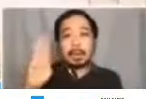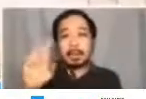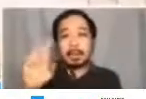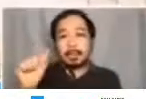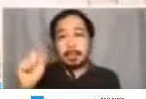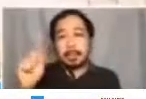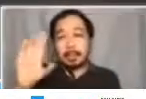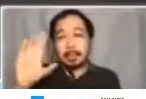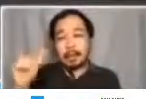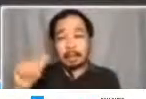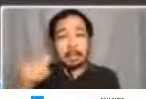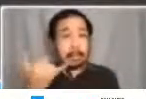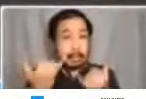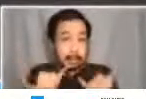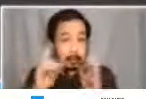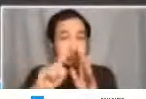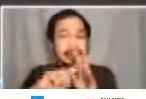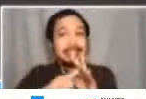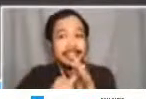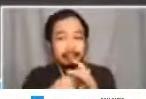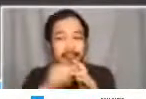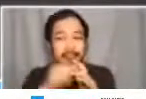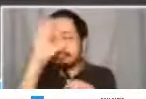hindi sila ma-infected. So that is why until now